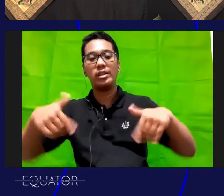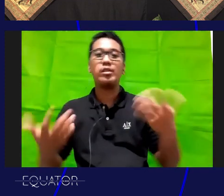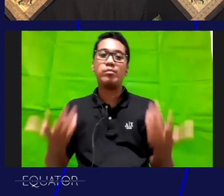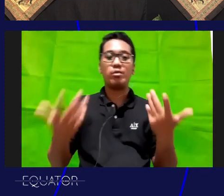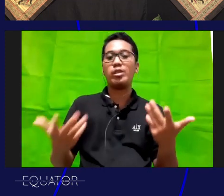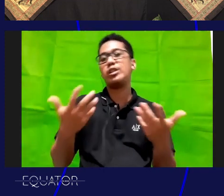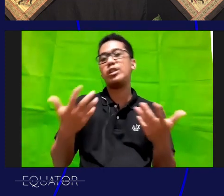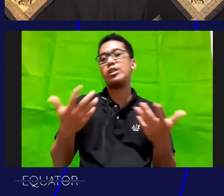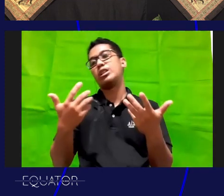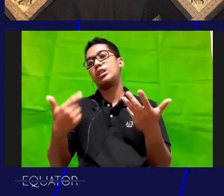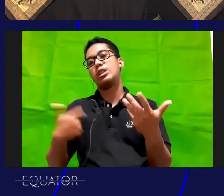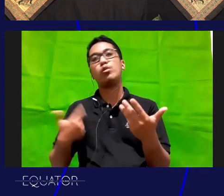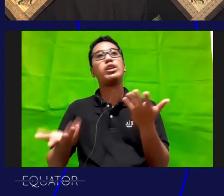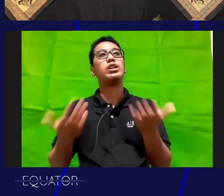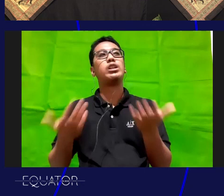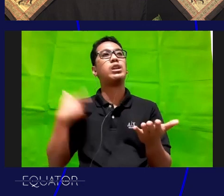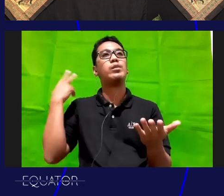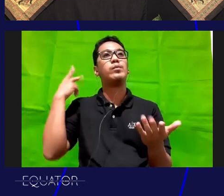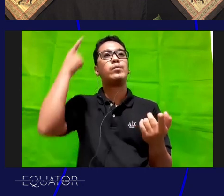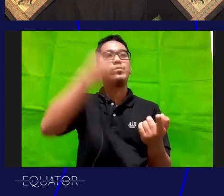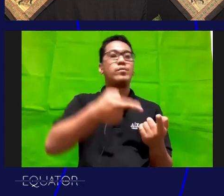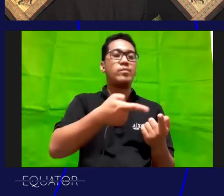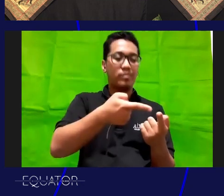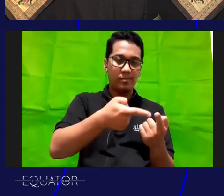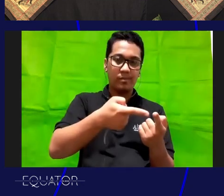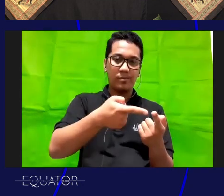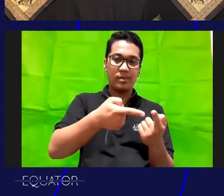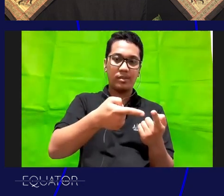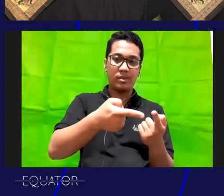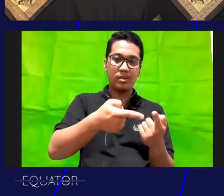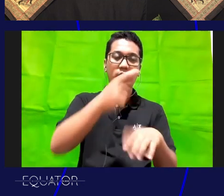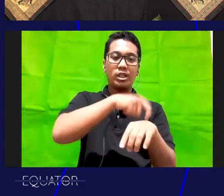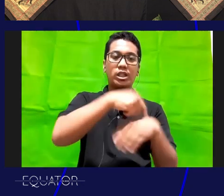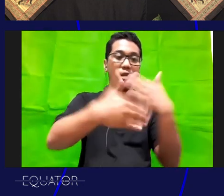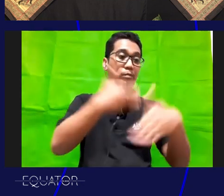just came back from this very intense experience, and I still need time to process it.